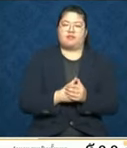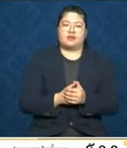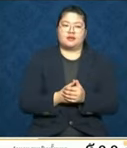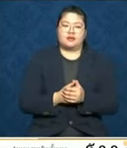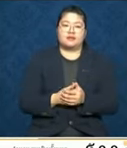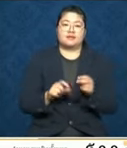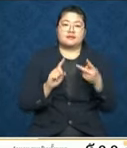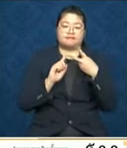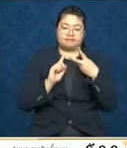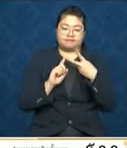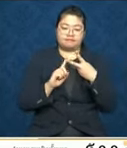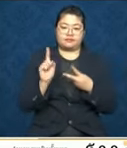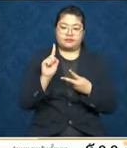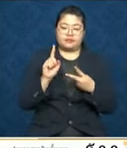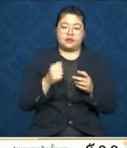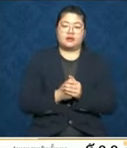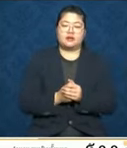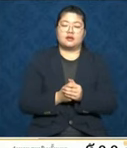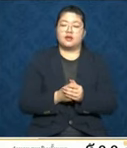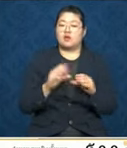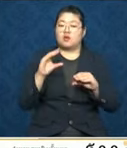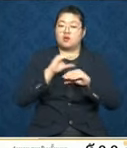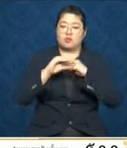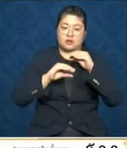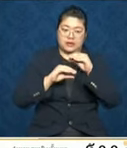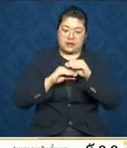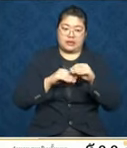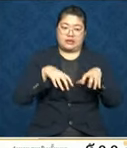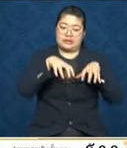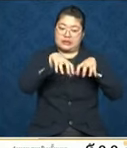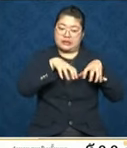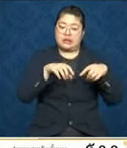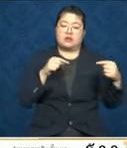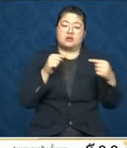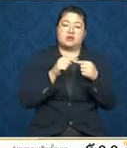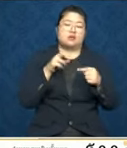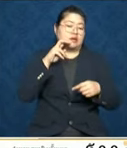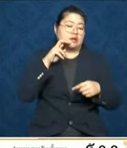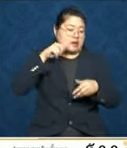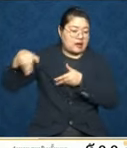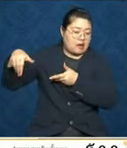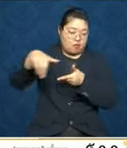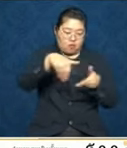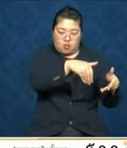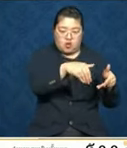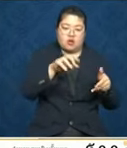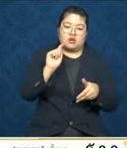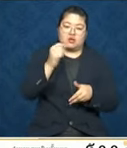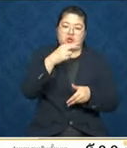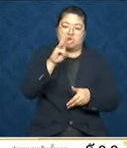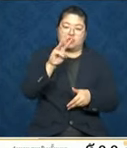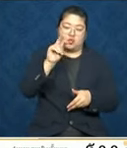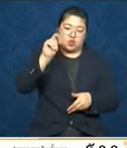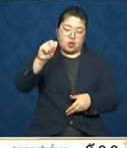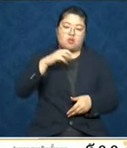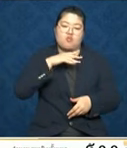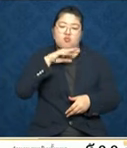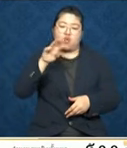2ท่านประธานครับขอรับการสนับสนุนโครงการปรับภูมิทัศน์ลำห้วยทวนหมู่บ้านสมวิไลหมู่ที่